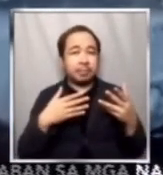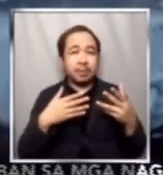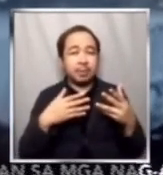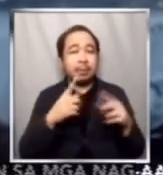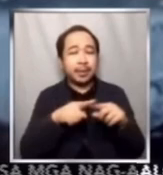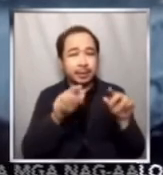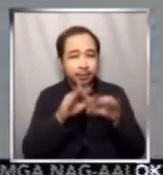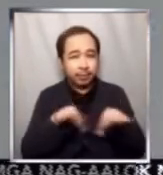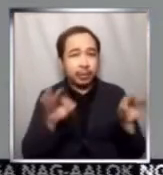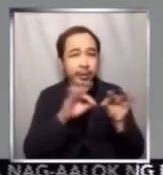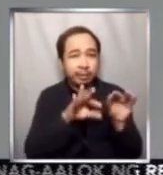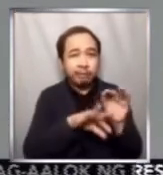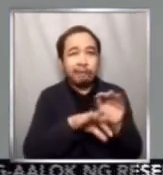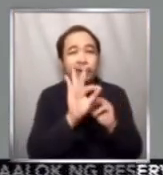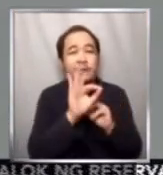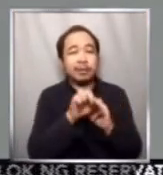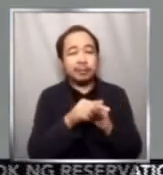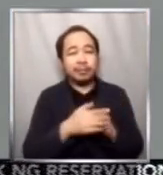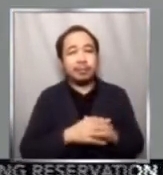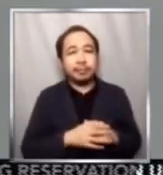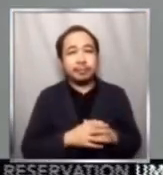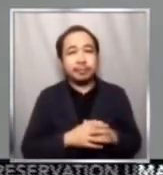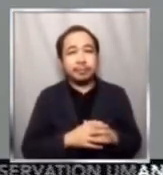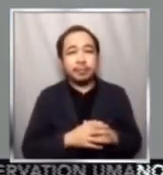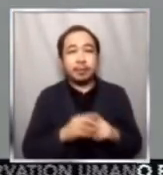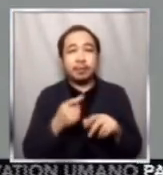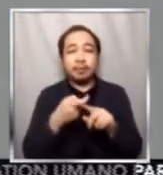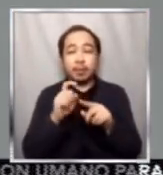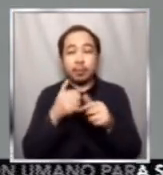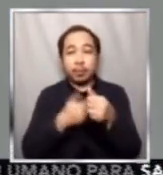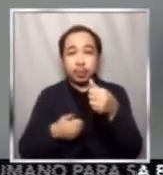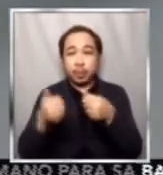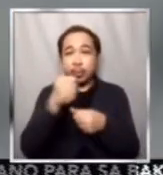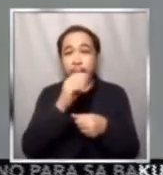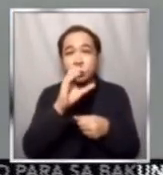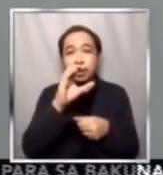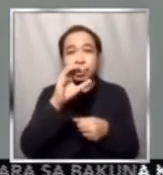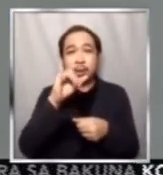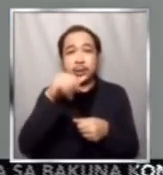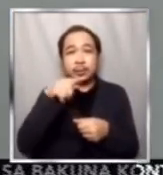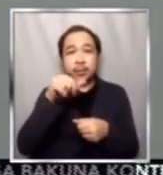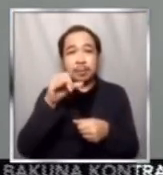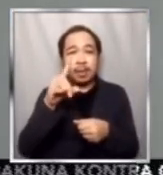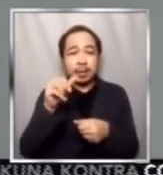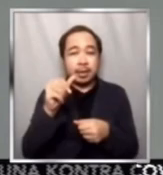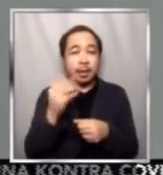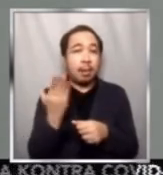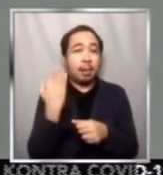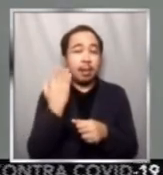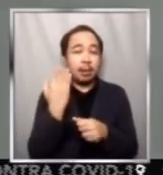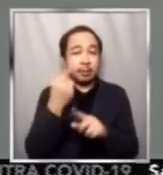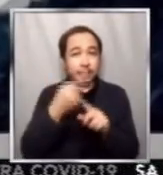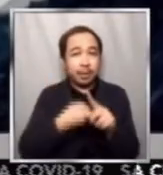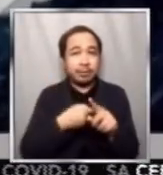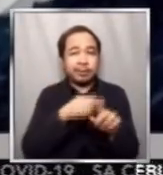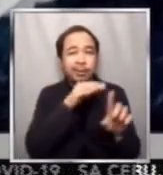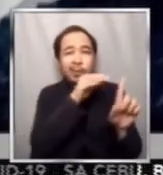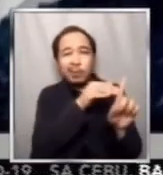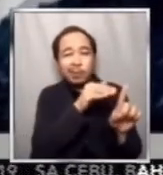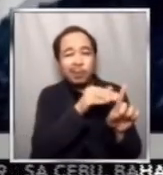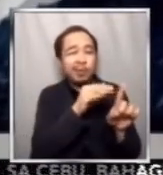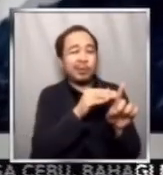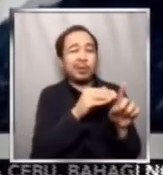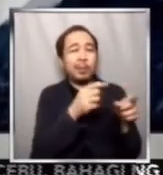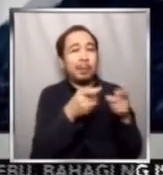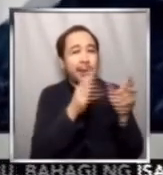siya. Ayon kay Kapitan Sipada, noong nakaraang buwan, tinawag nilang atensyon ng management at ng gobyerno dahil sa